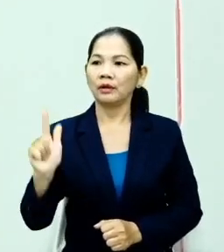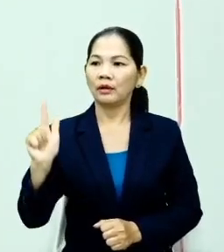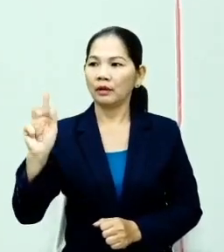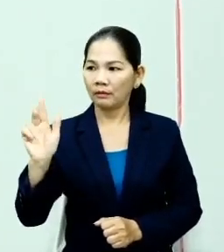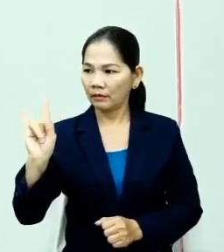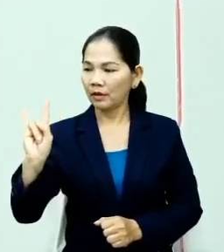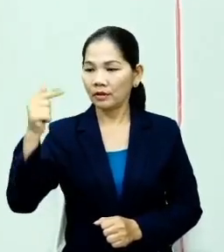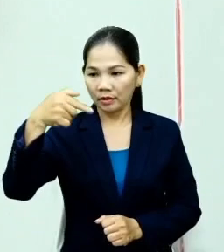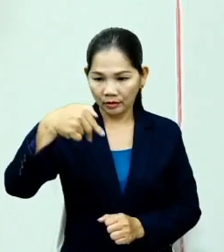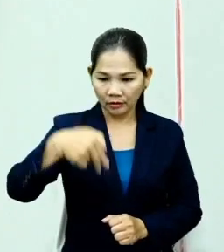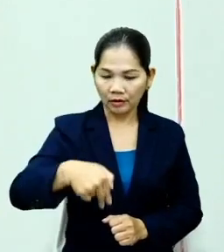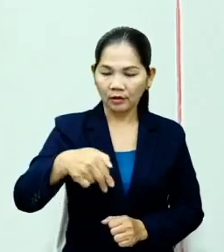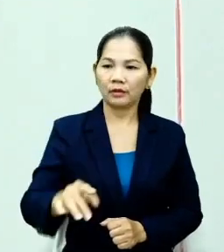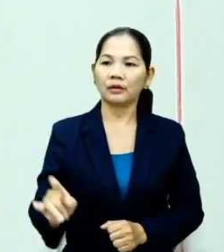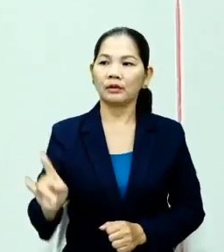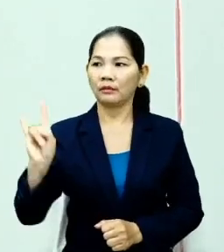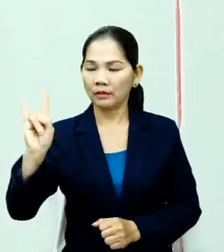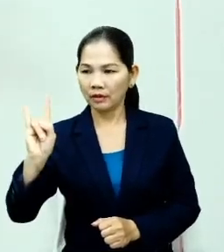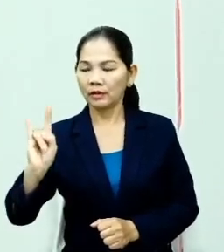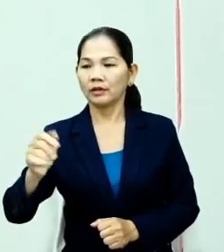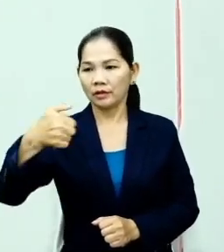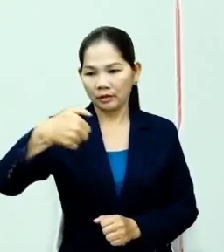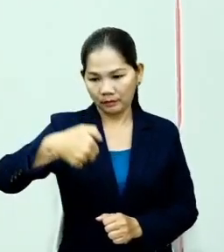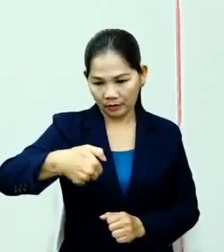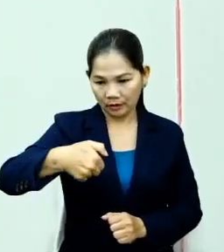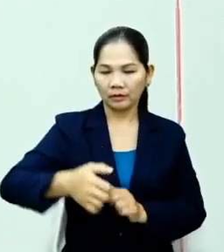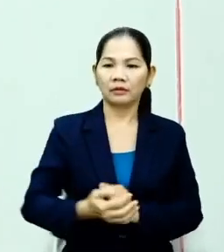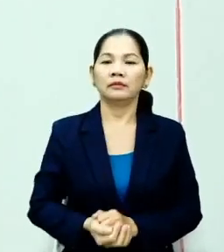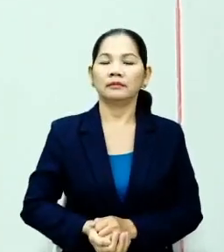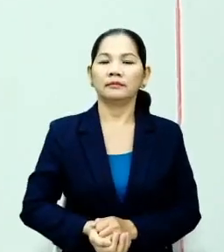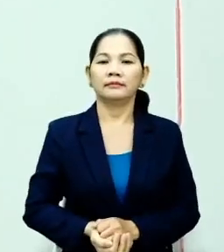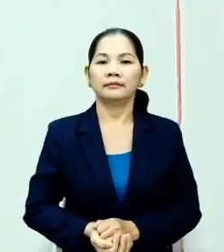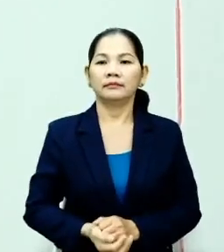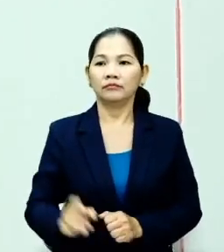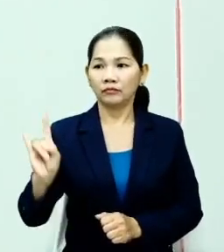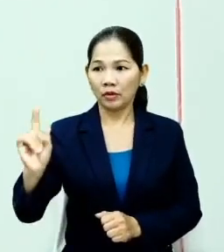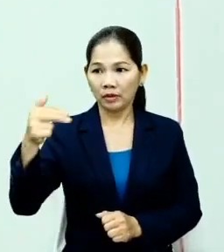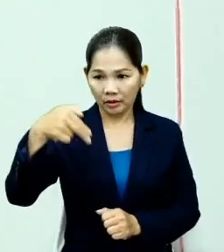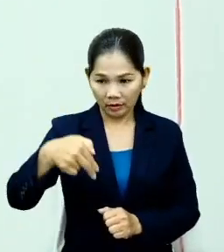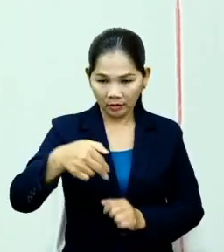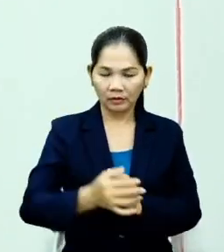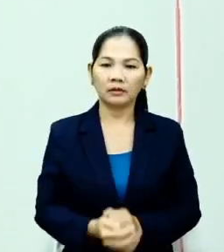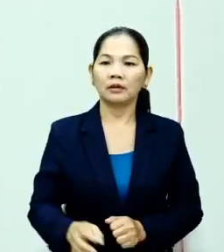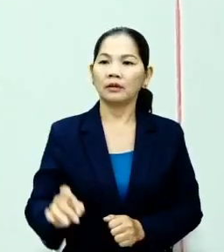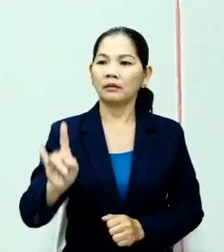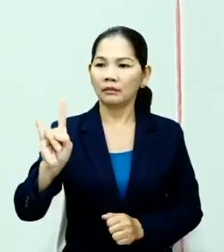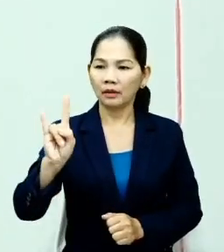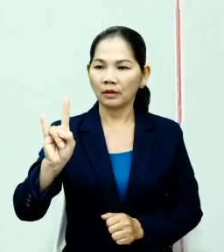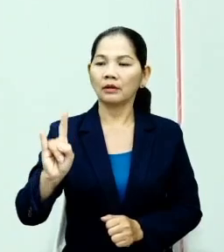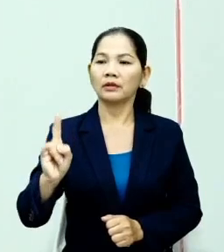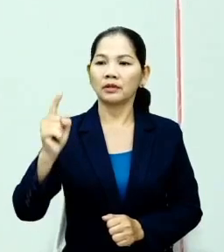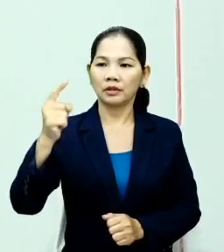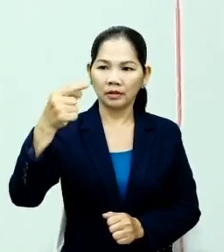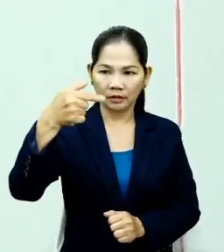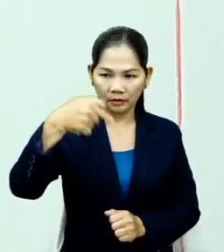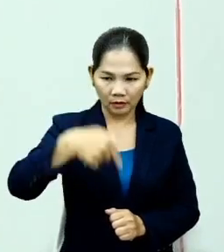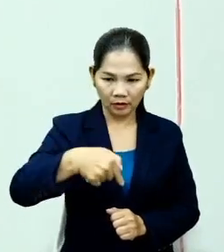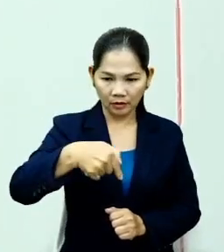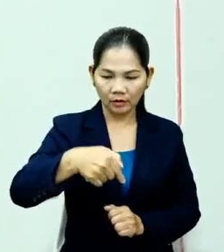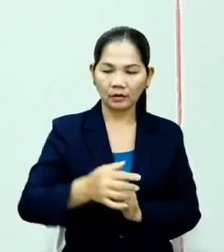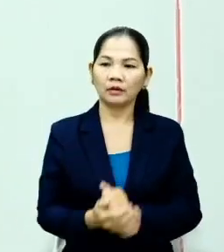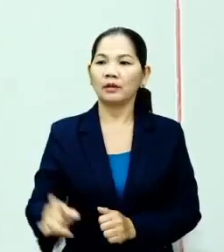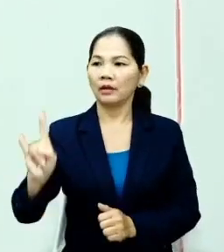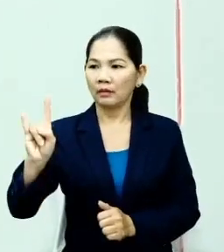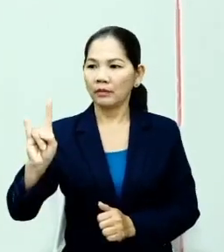tổ mà nô chả lẽ con ăn cho mùi nhạc rố mừng ngô